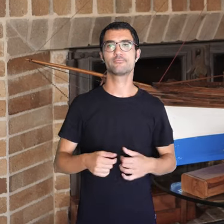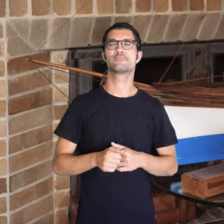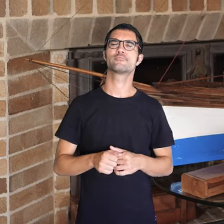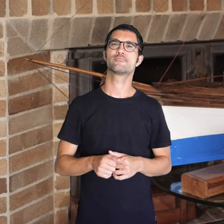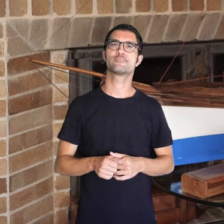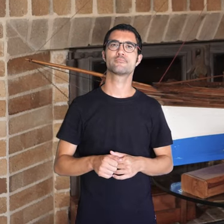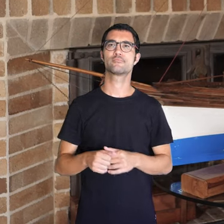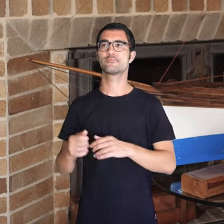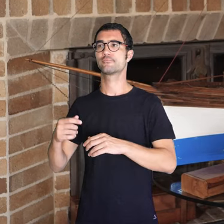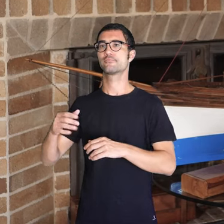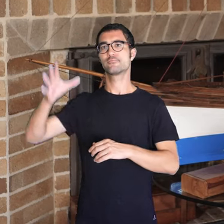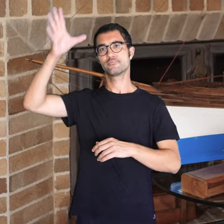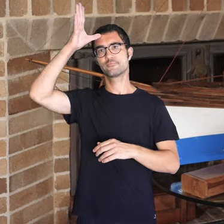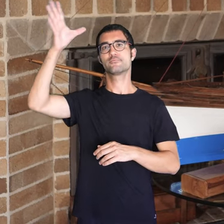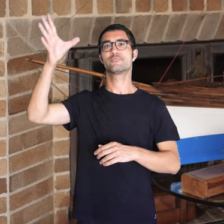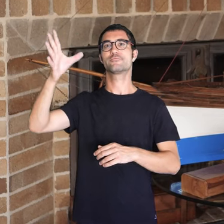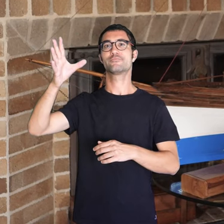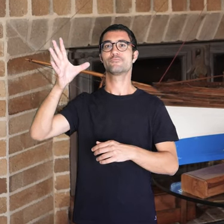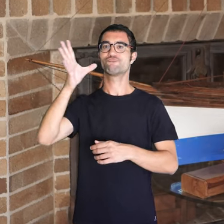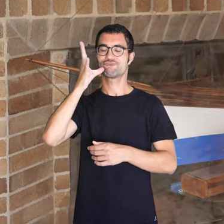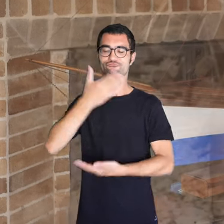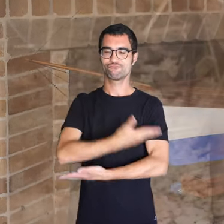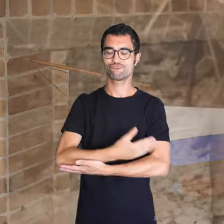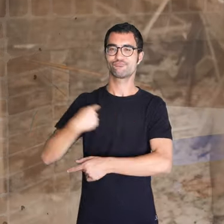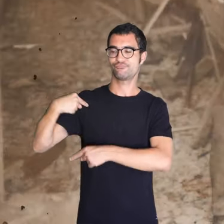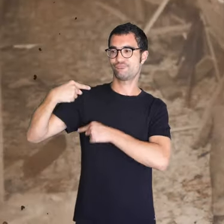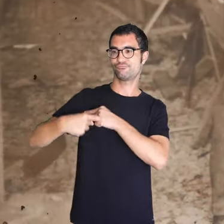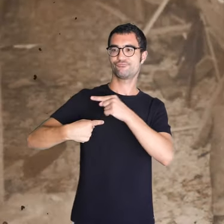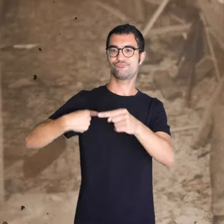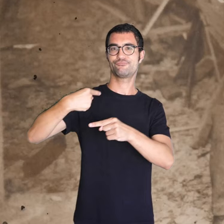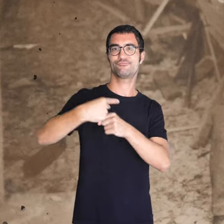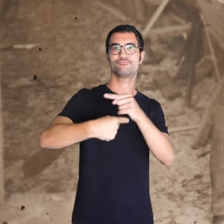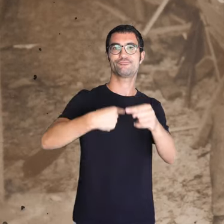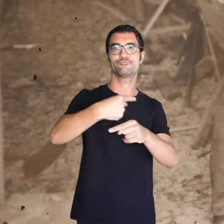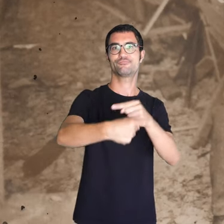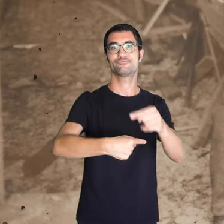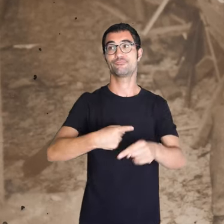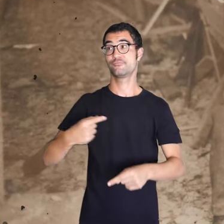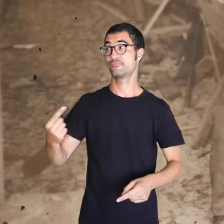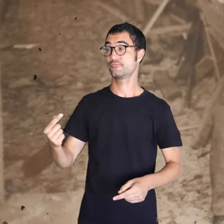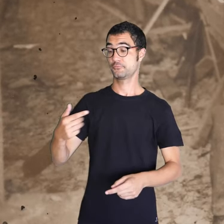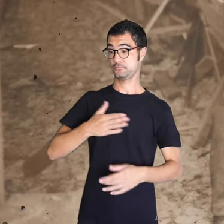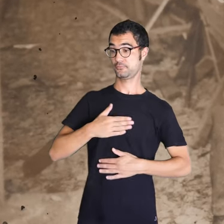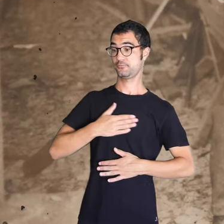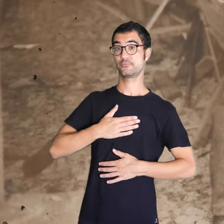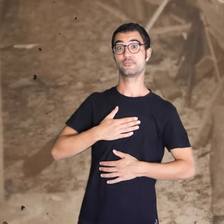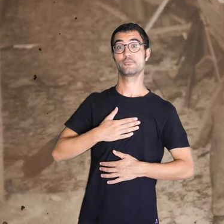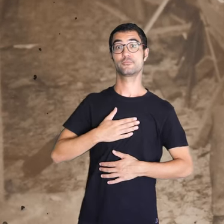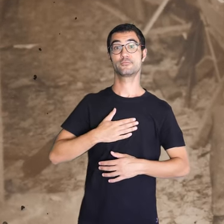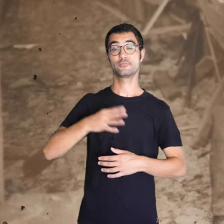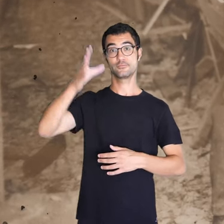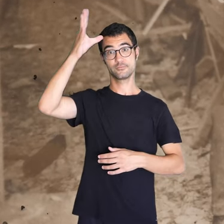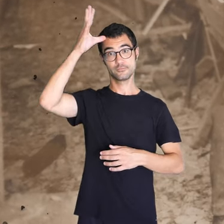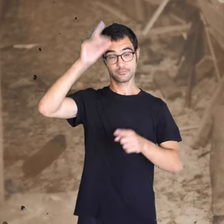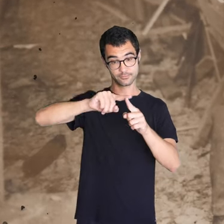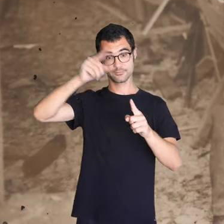varen passar de pares a fills, fins a arribar en el primer que jo he conegut, que era el meu predí